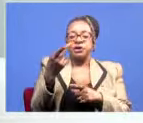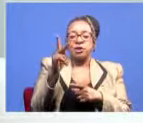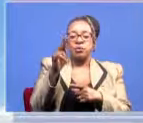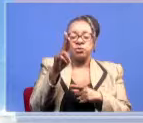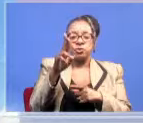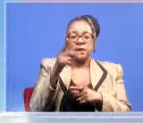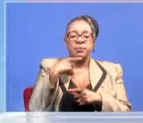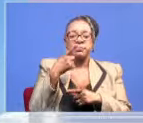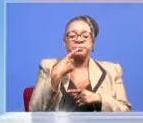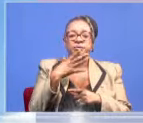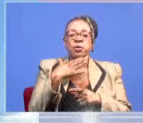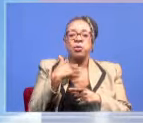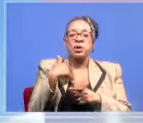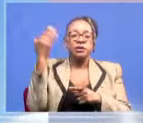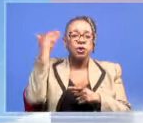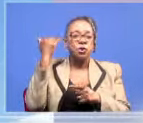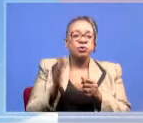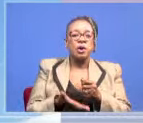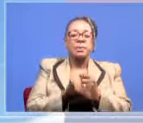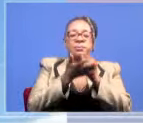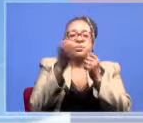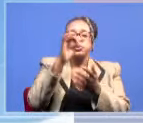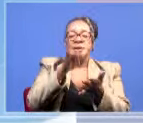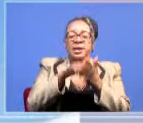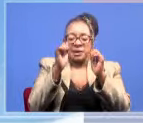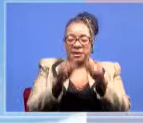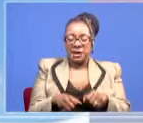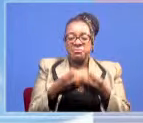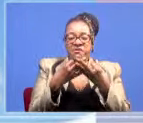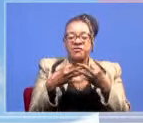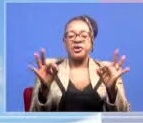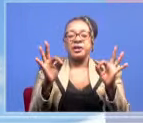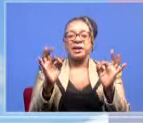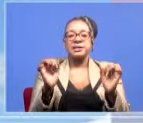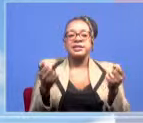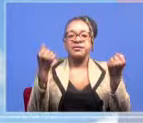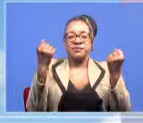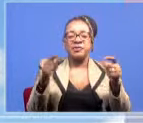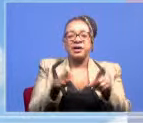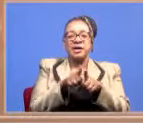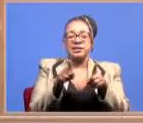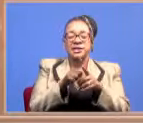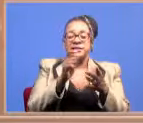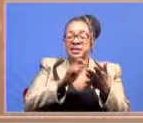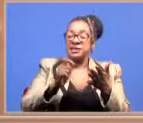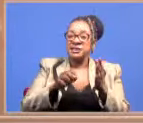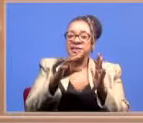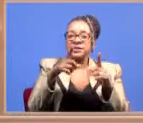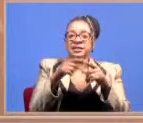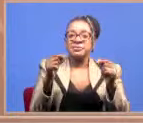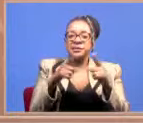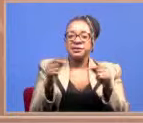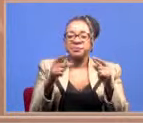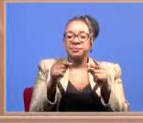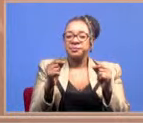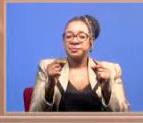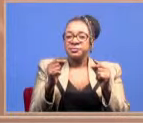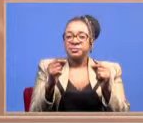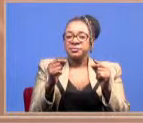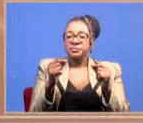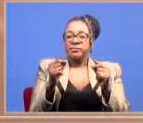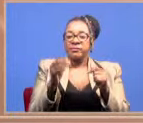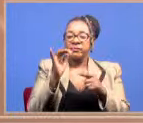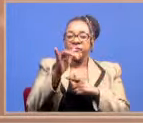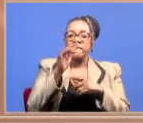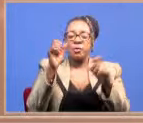anataka mahakama imusaidie ili awe uhuru na usalama wakati anaandikisha taarifa. The anticipatory bail orders were